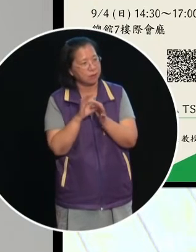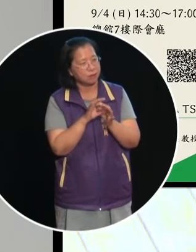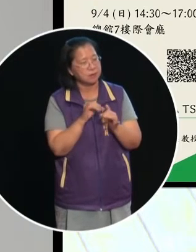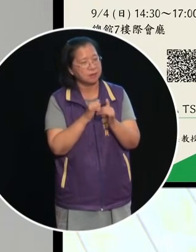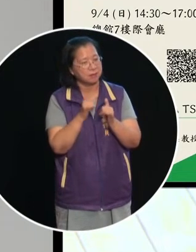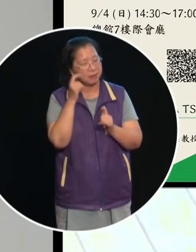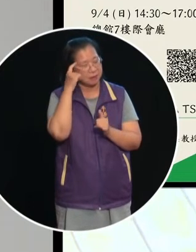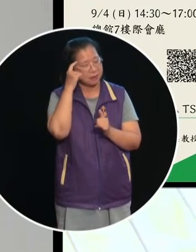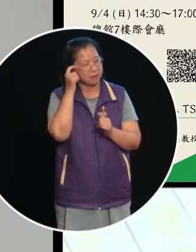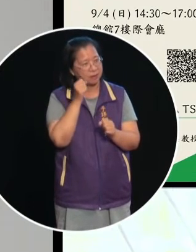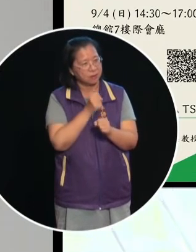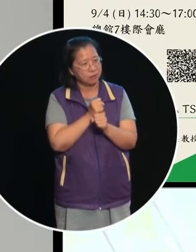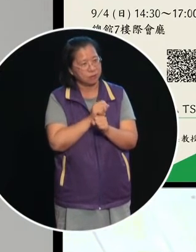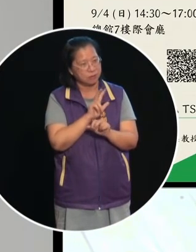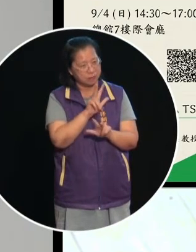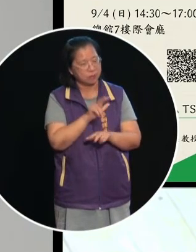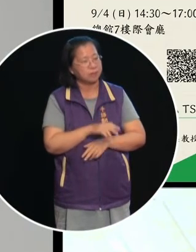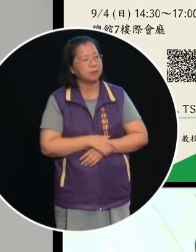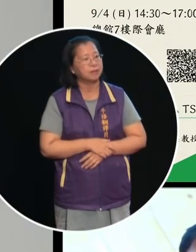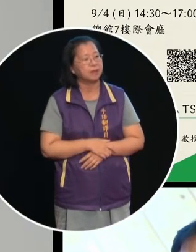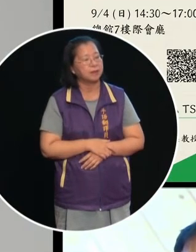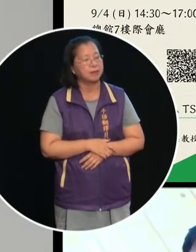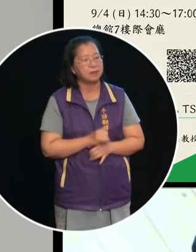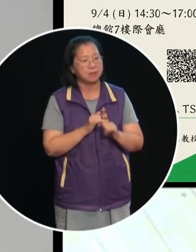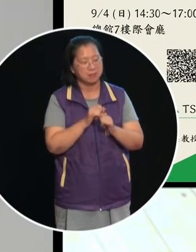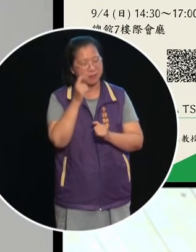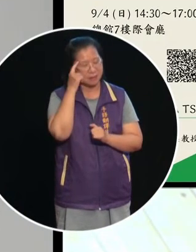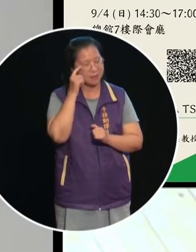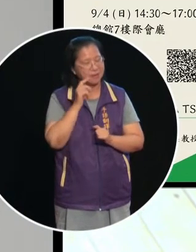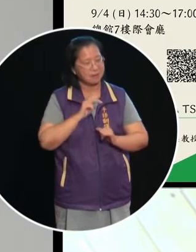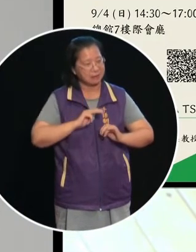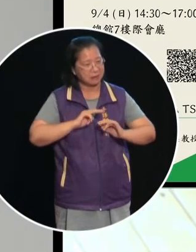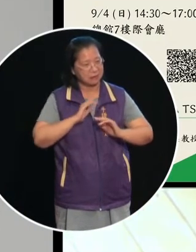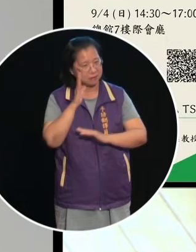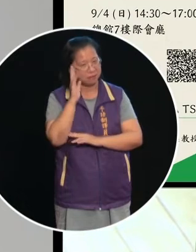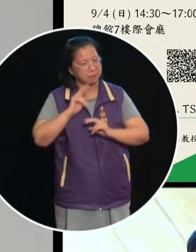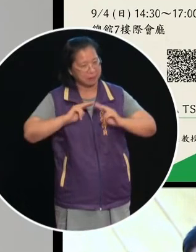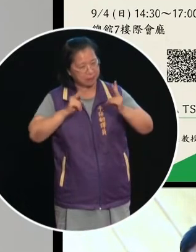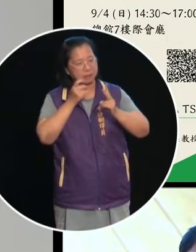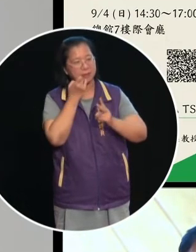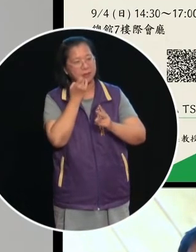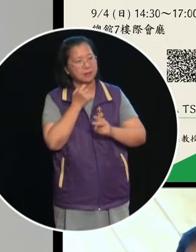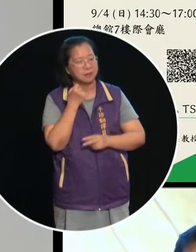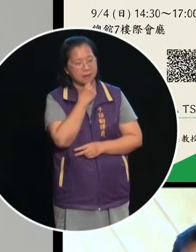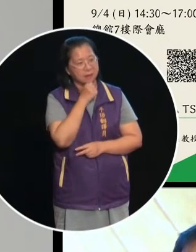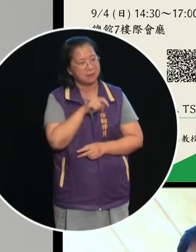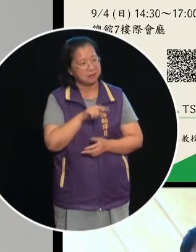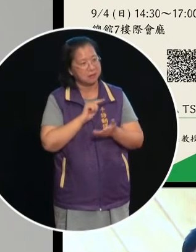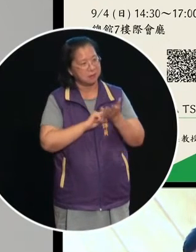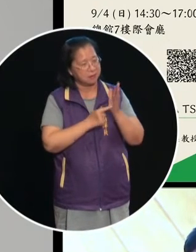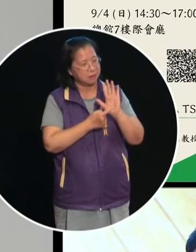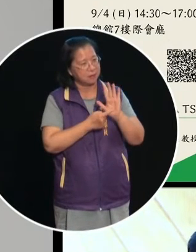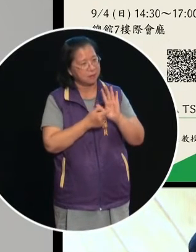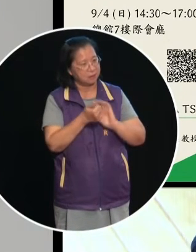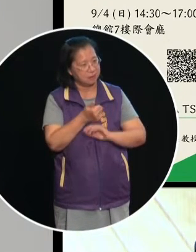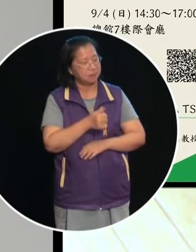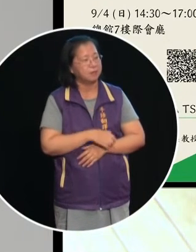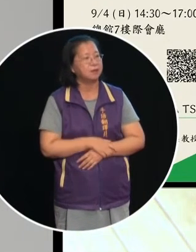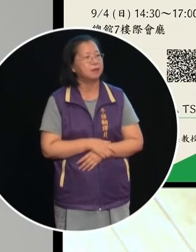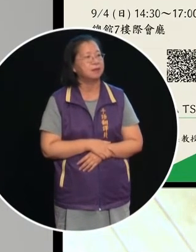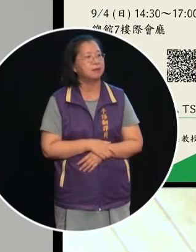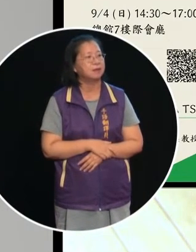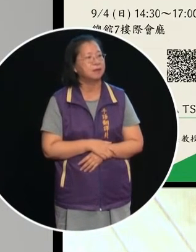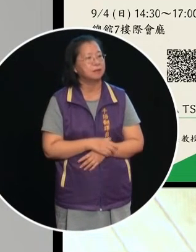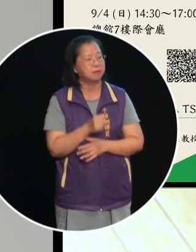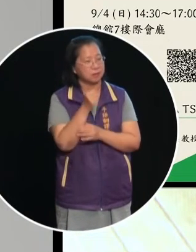得更理想。这个一定可以改变政治，一定可以日本跟台湾之间的一个也是外交关系，也会就